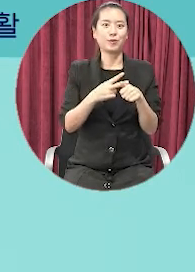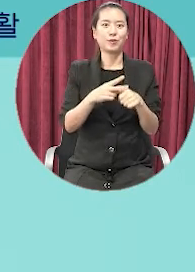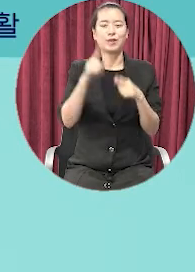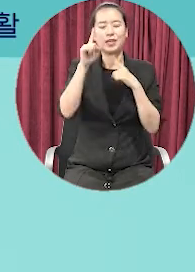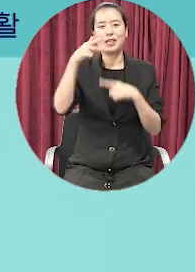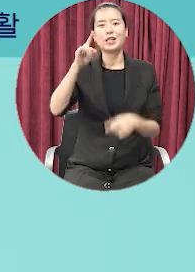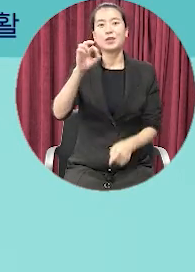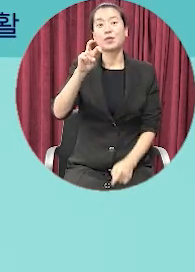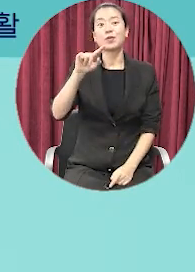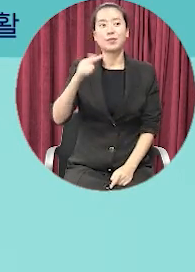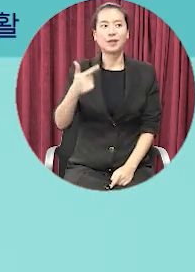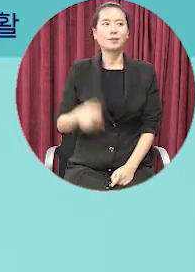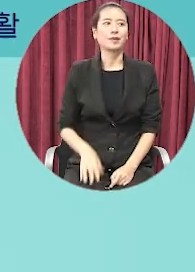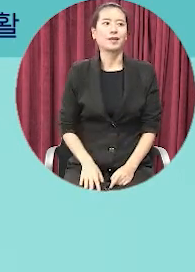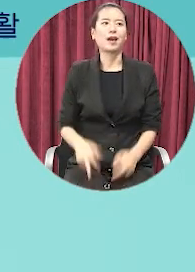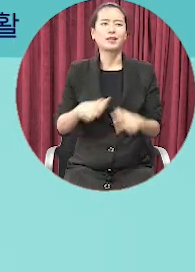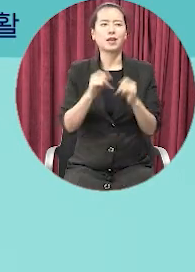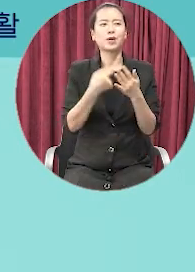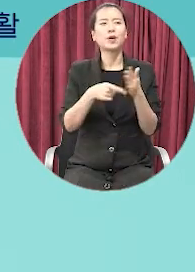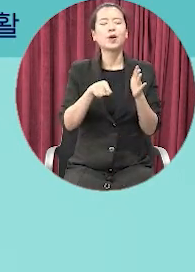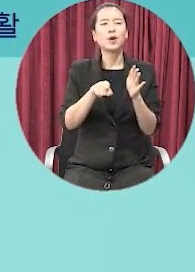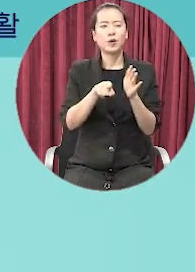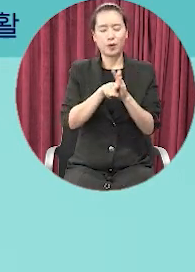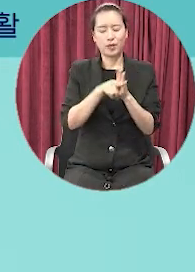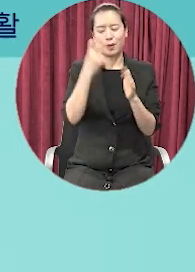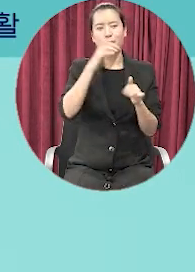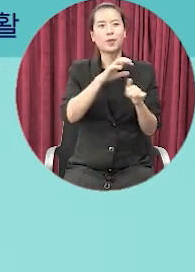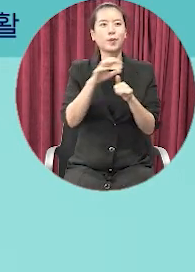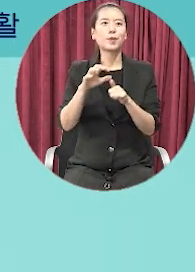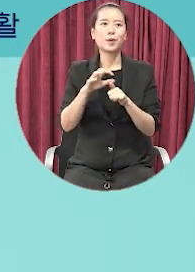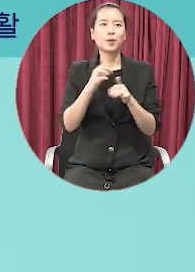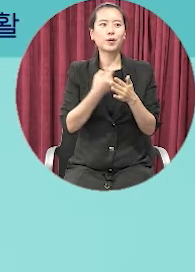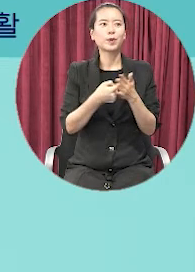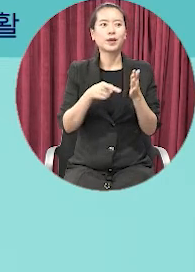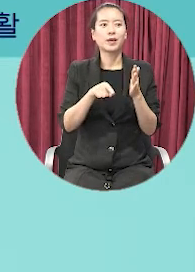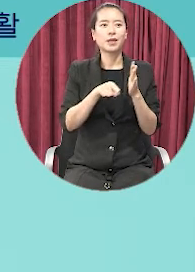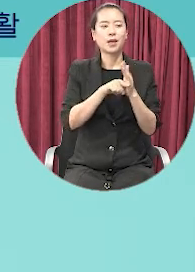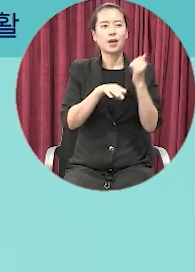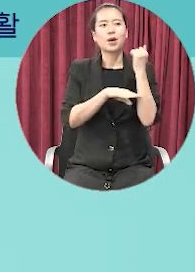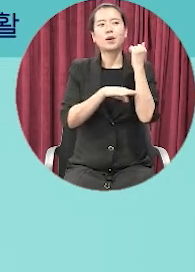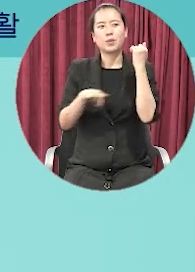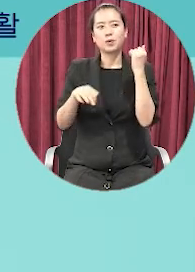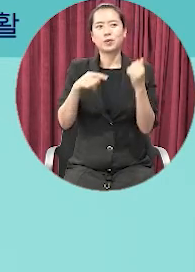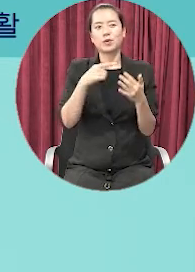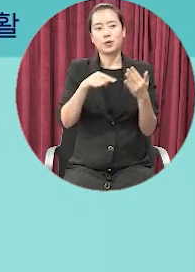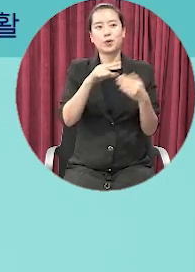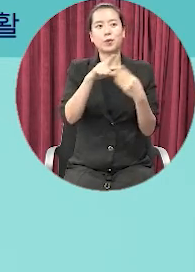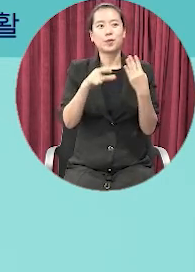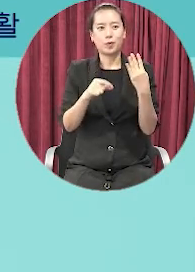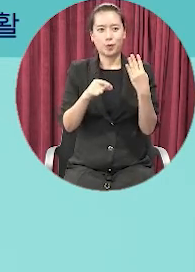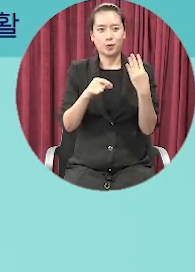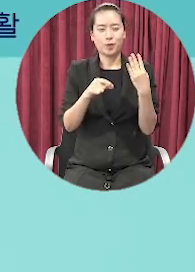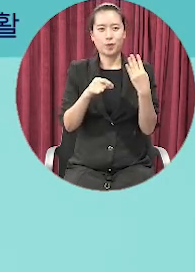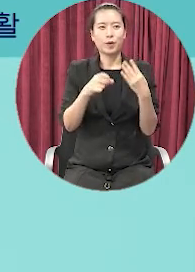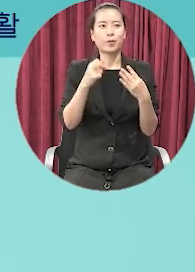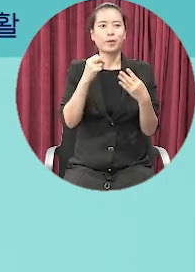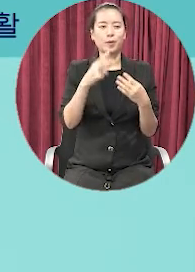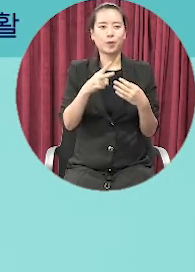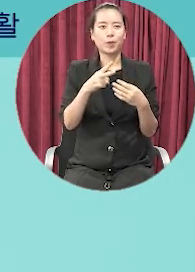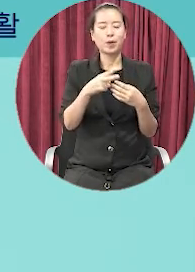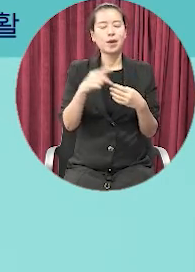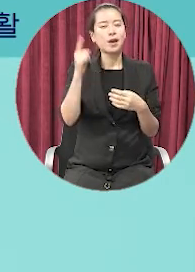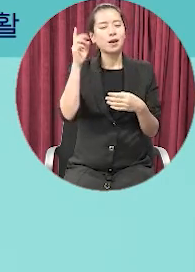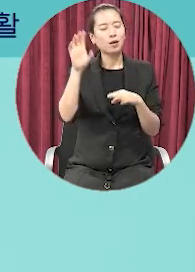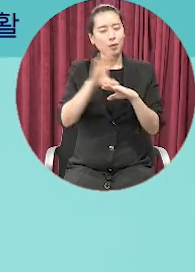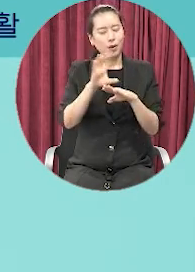장애인을 위한 케어기버 표준 교육 프로그램 및 플랫폼 개발 연구 내용에 대해서 말씀을 드리도록 하겠습니다. 이 연구